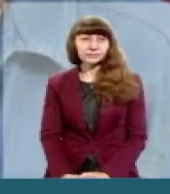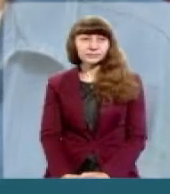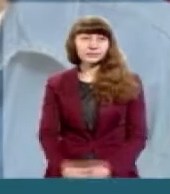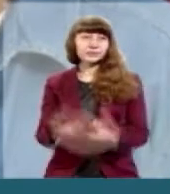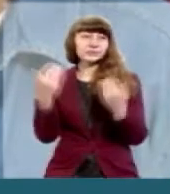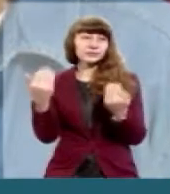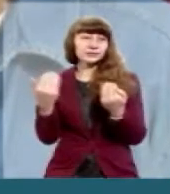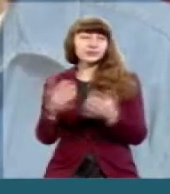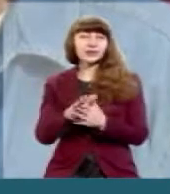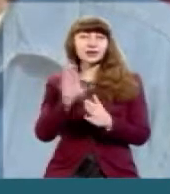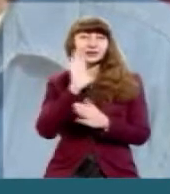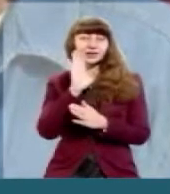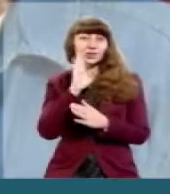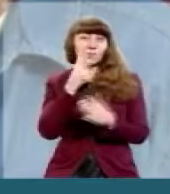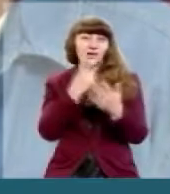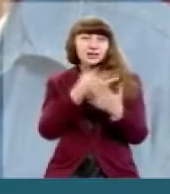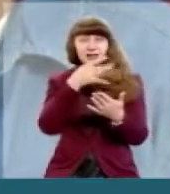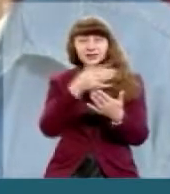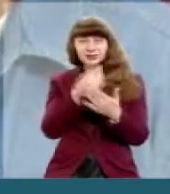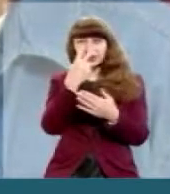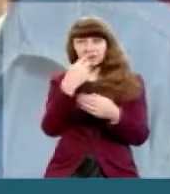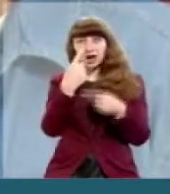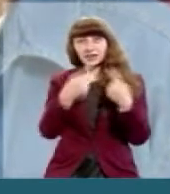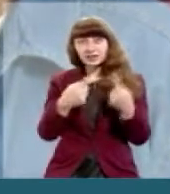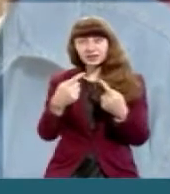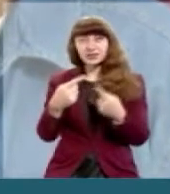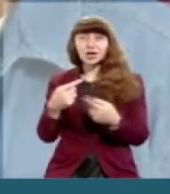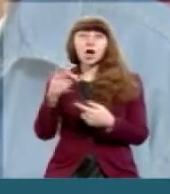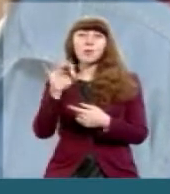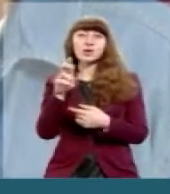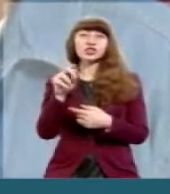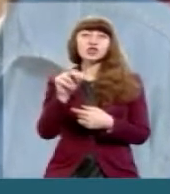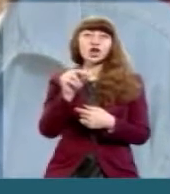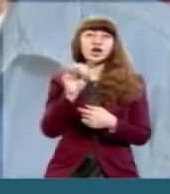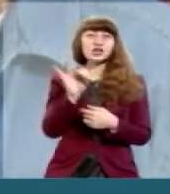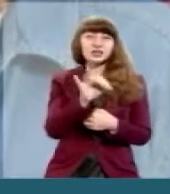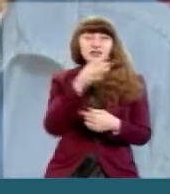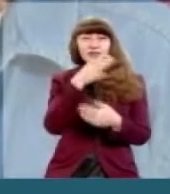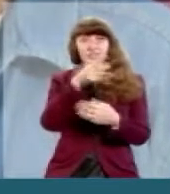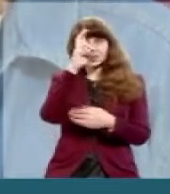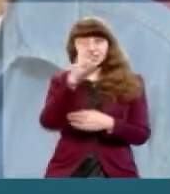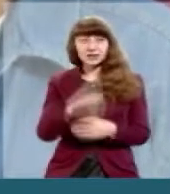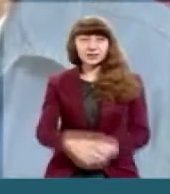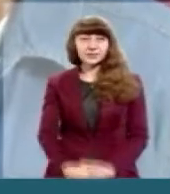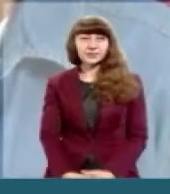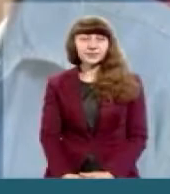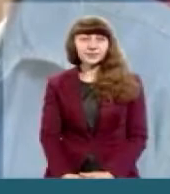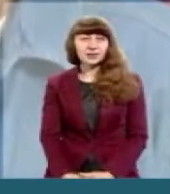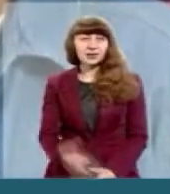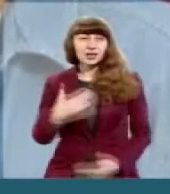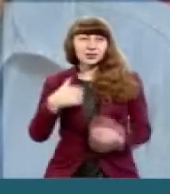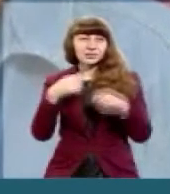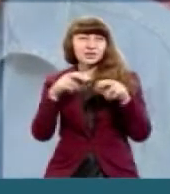болса қазақы дәстүр, салт-дәстүріне өз елінің салт-дәстүрін көрсетуде біліктерін